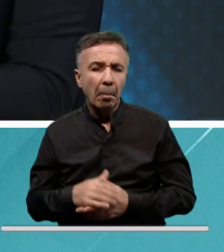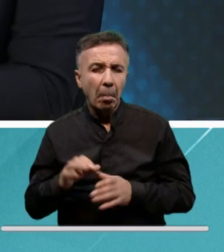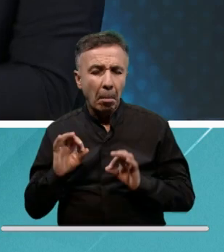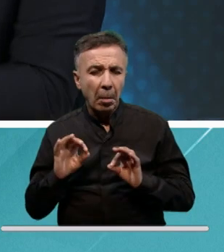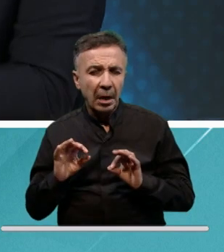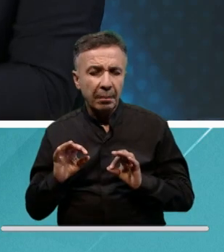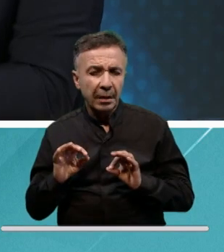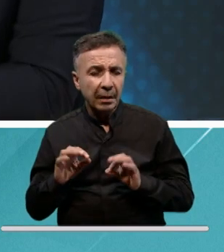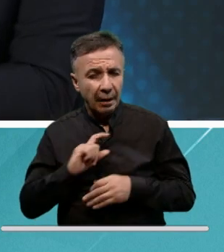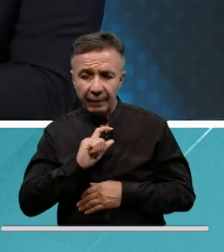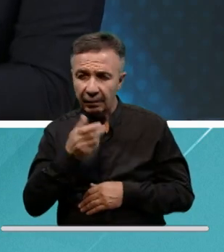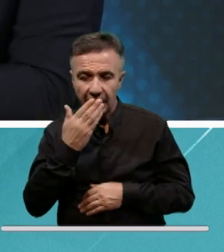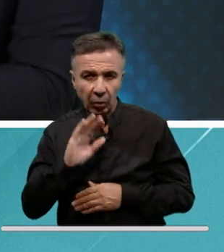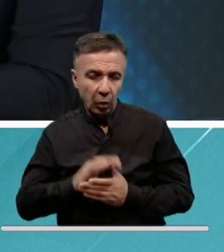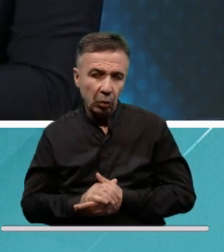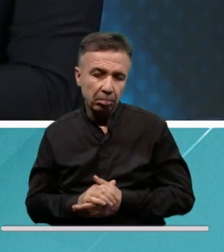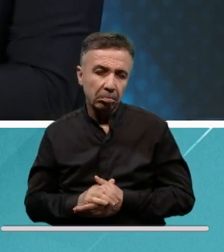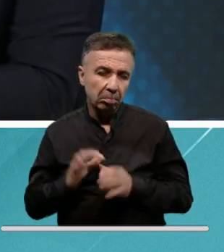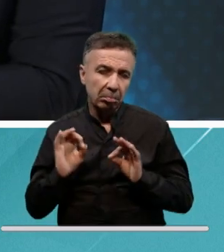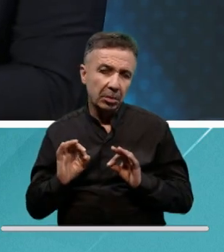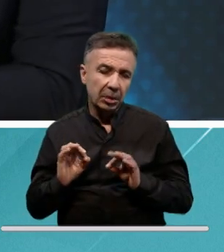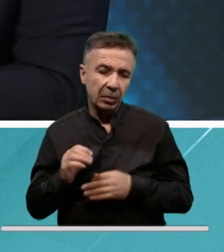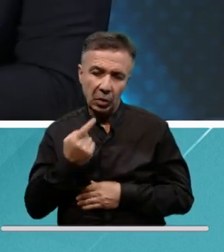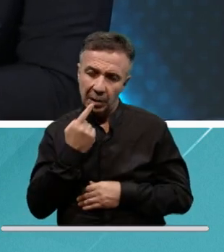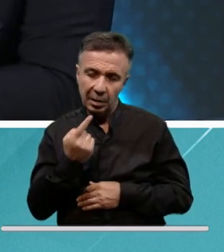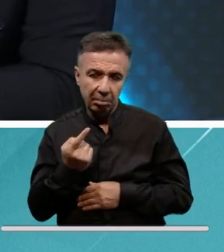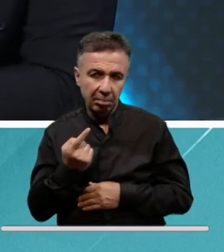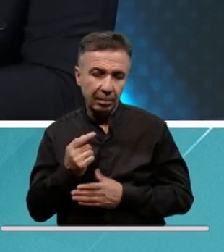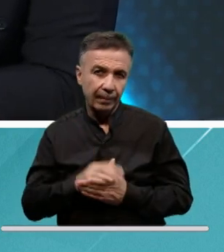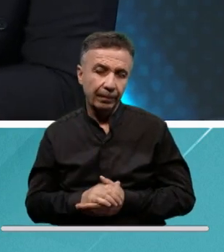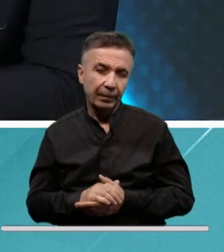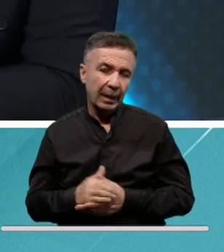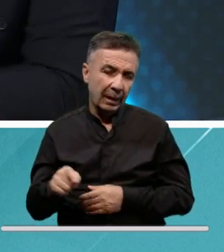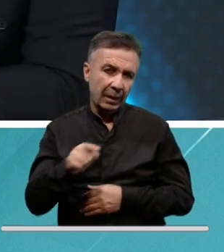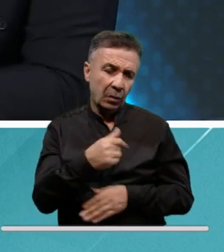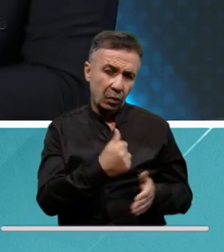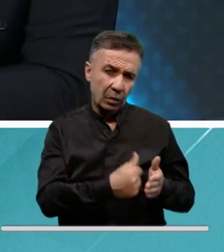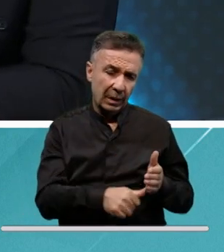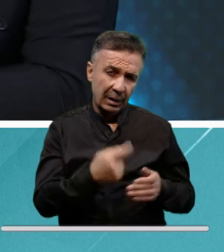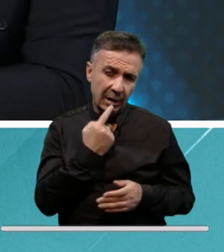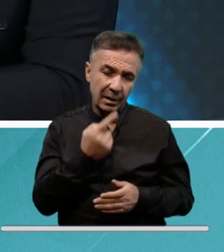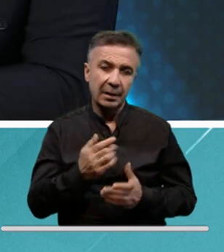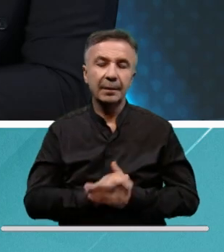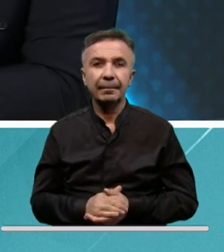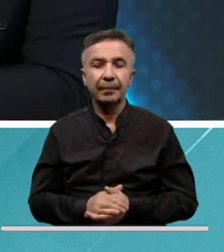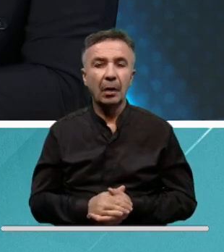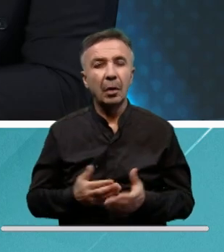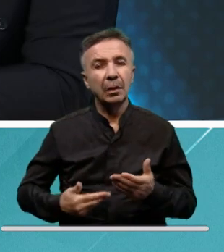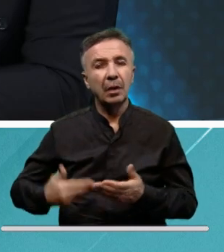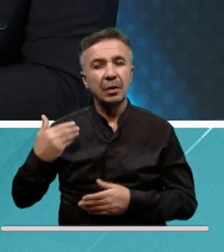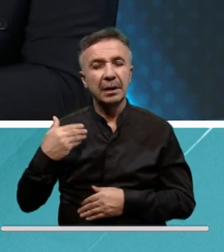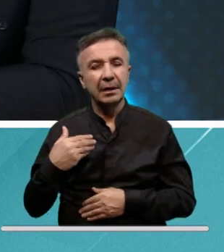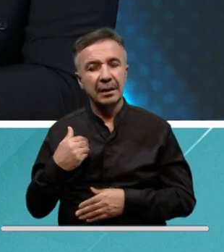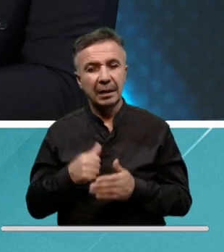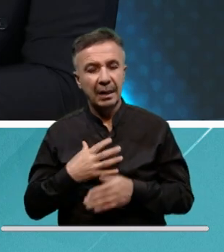ne şimdi verilmiş değildir şimdi şöyle denilebilir Eee siz şu tarihi söylediniz Ondan önce de din